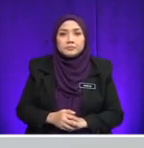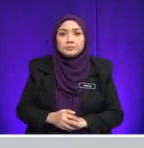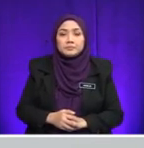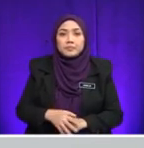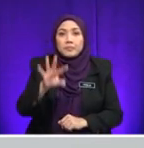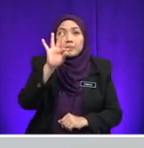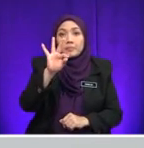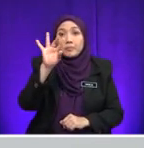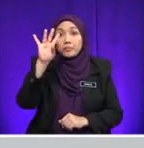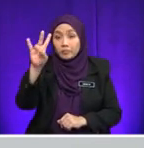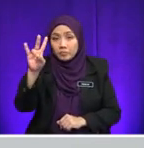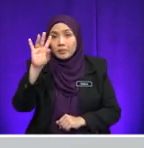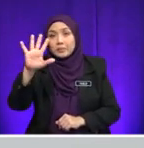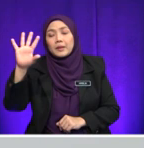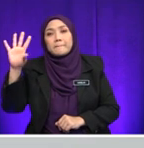9758